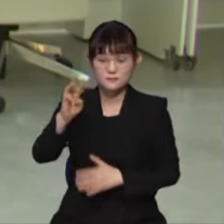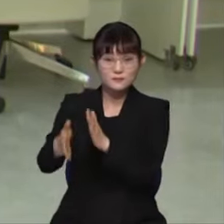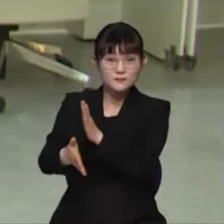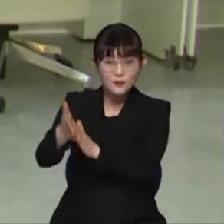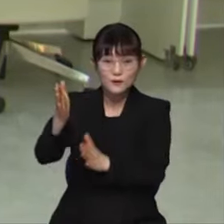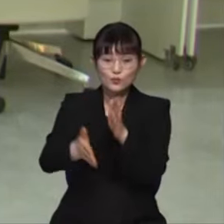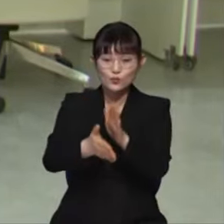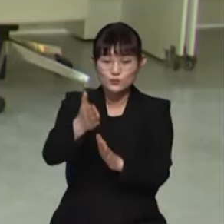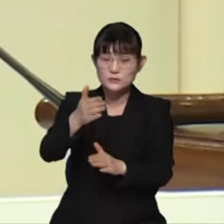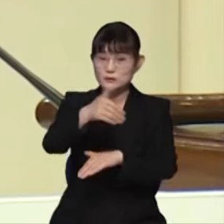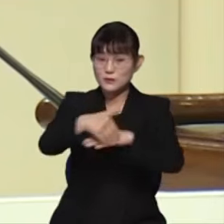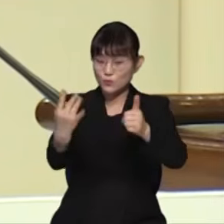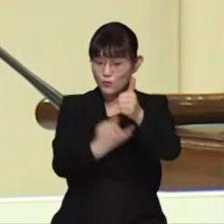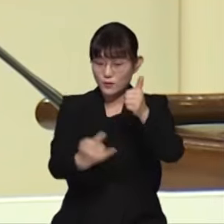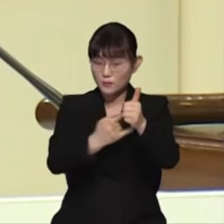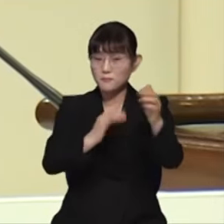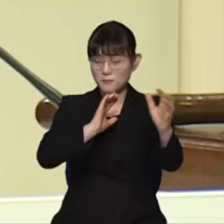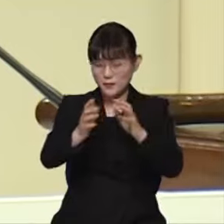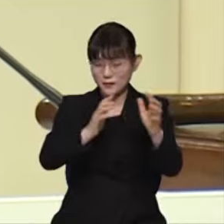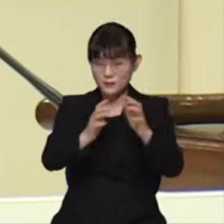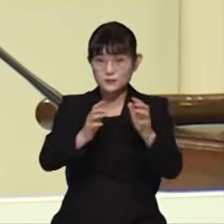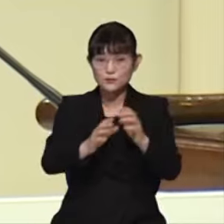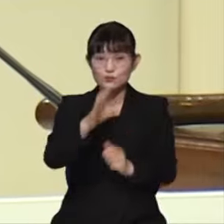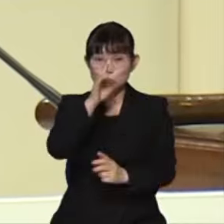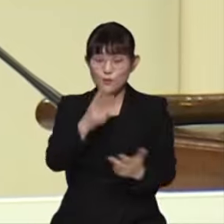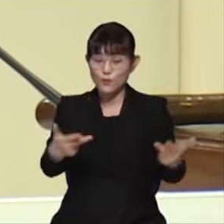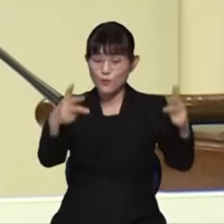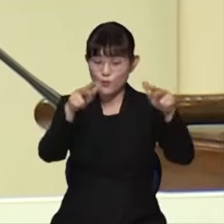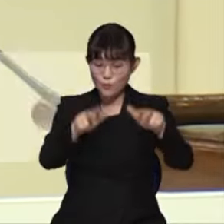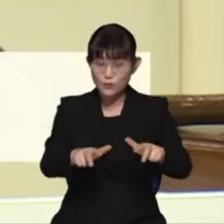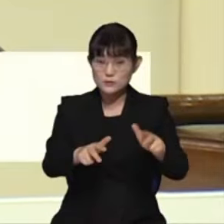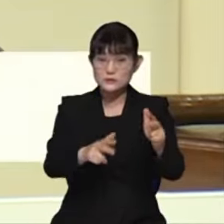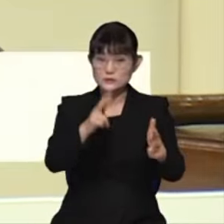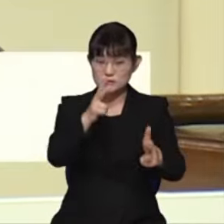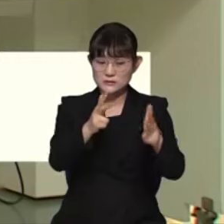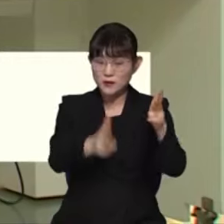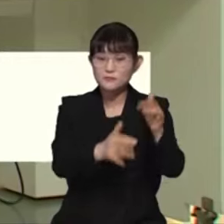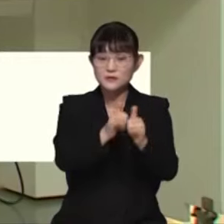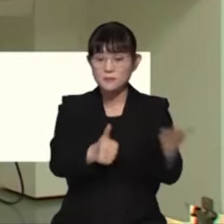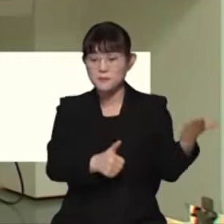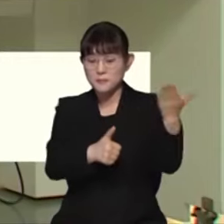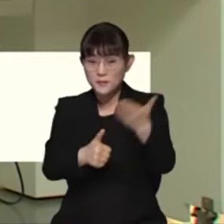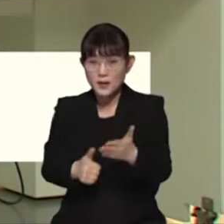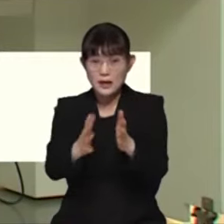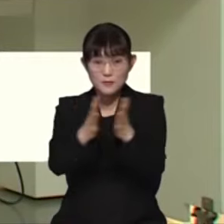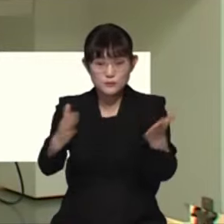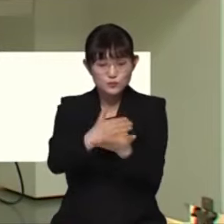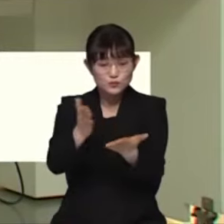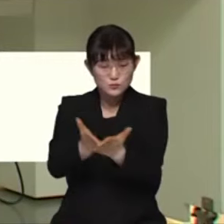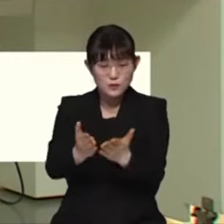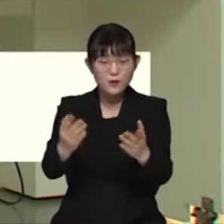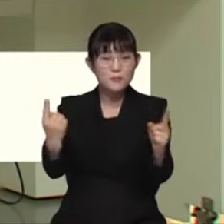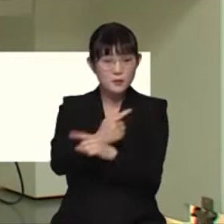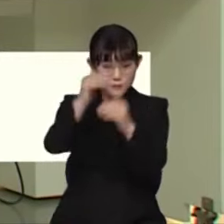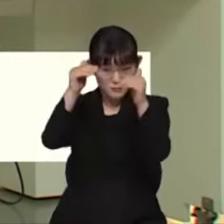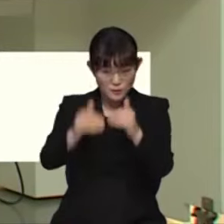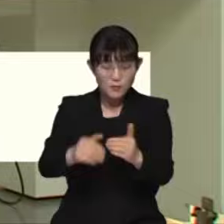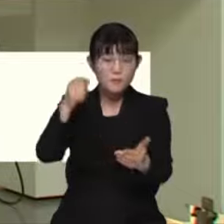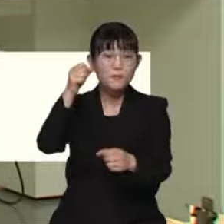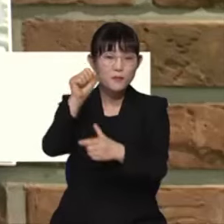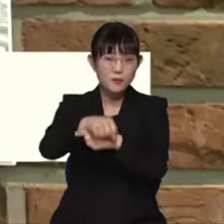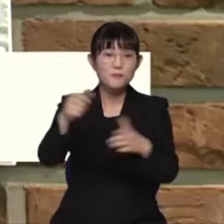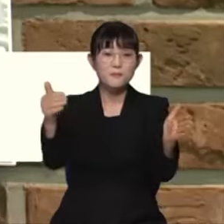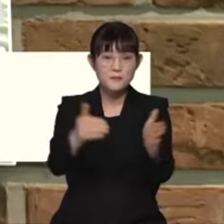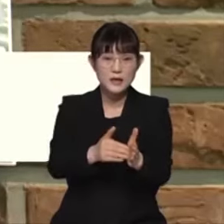광주광역시는 도시계획위원회를 열어 중앙공원 1지구 사업자 간은 아파트 종류와 규모의 변경안을 수용하기로 했습니다.